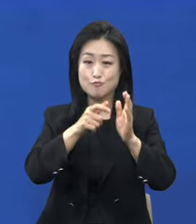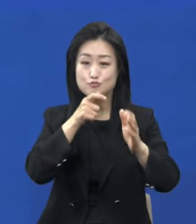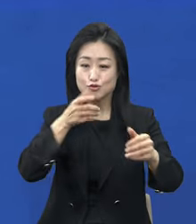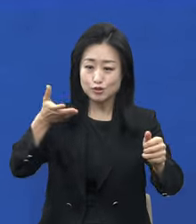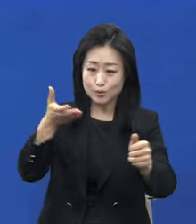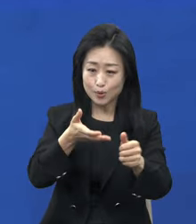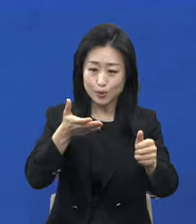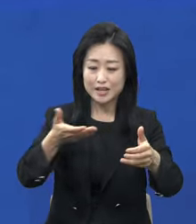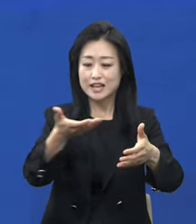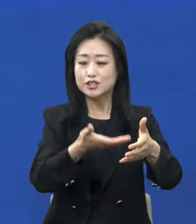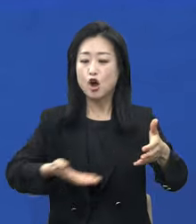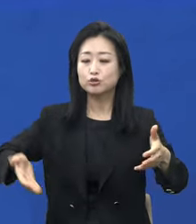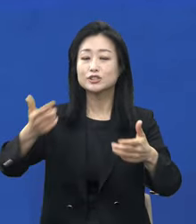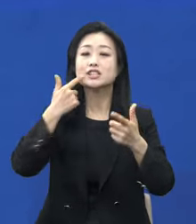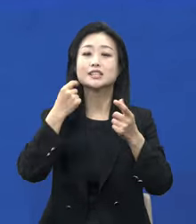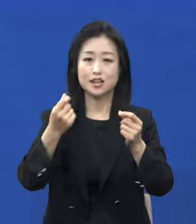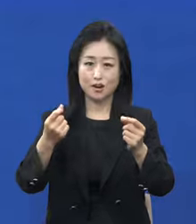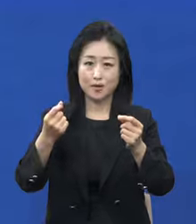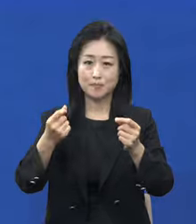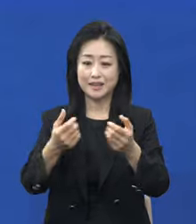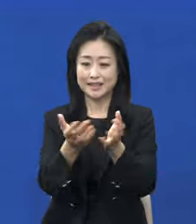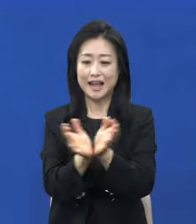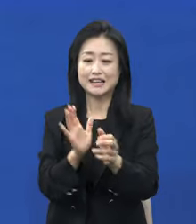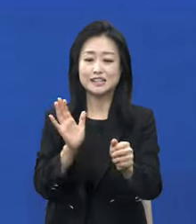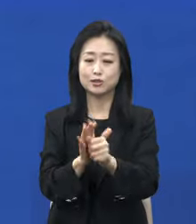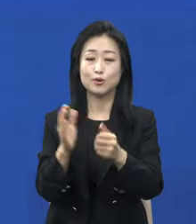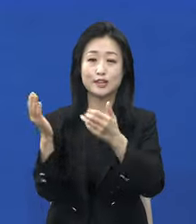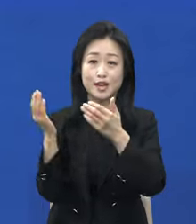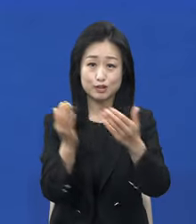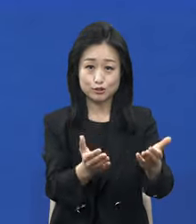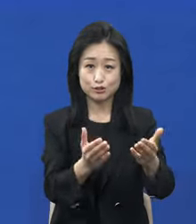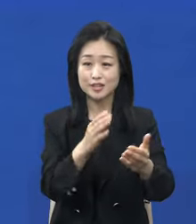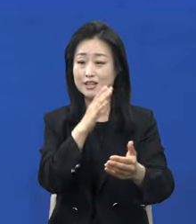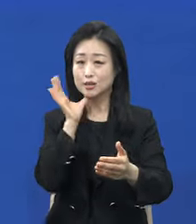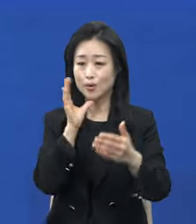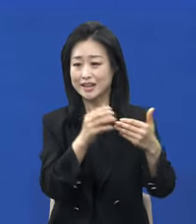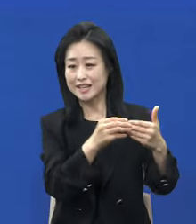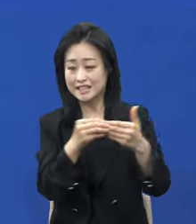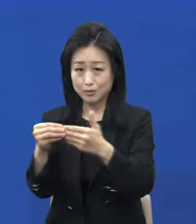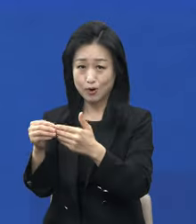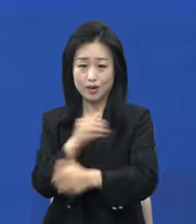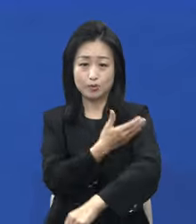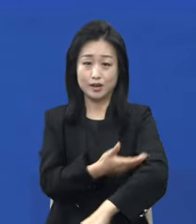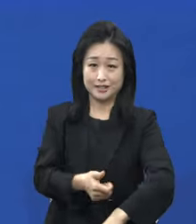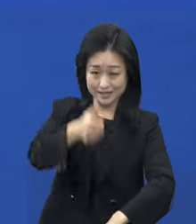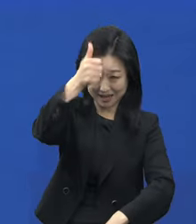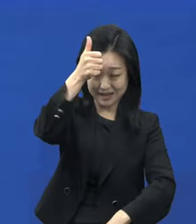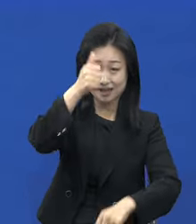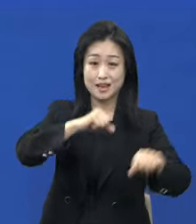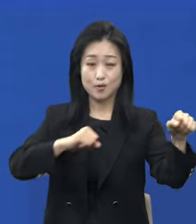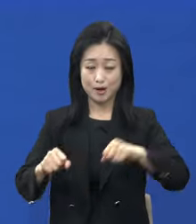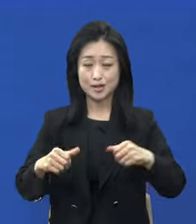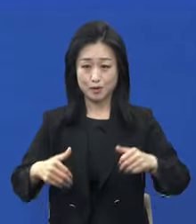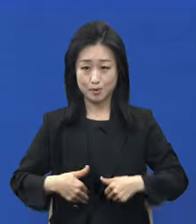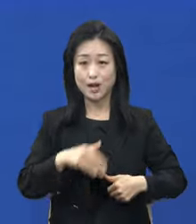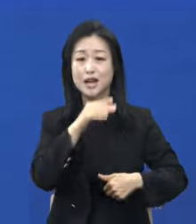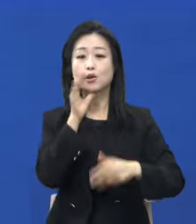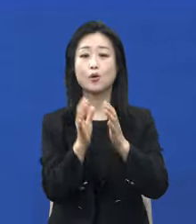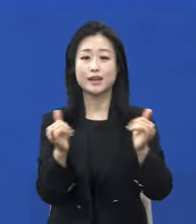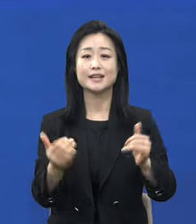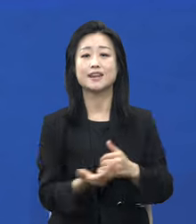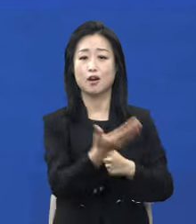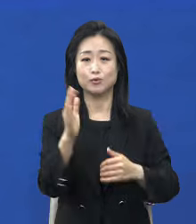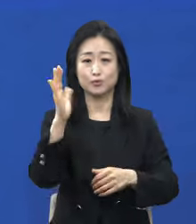되고 당의 자산이 되어 당을 이끌어가는 주체가 되어야만 합니다, 여러분!